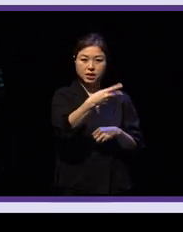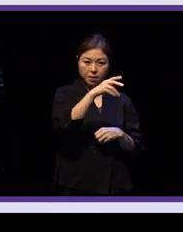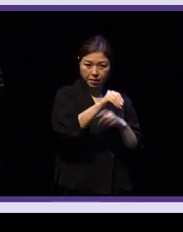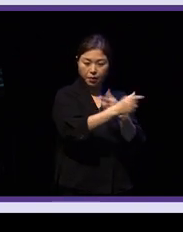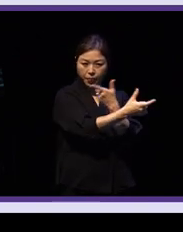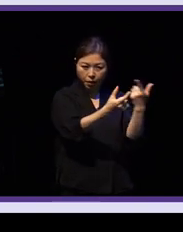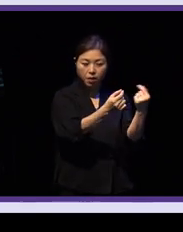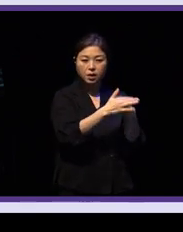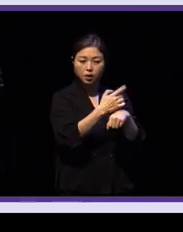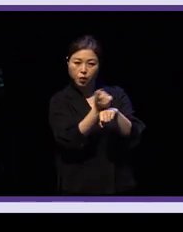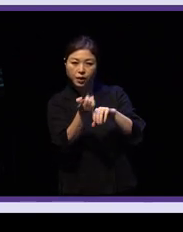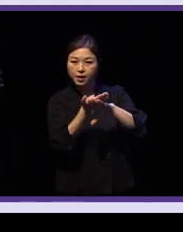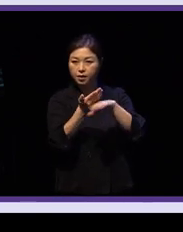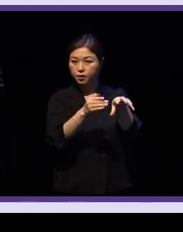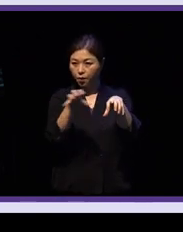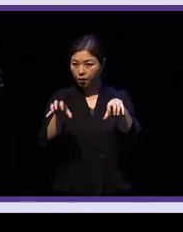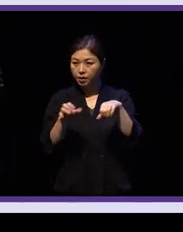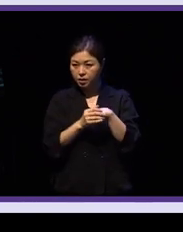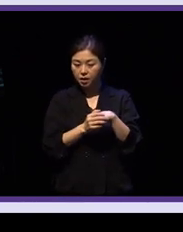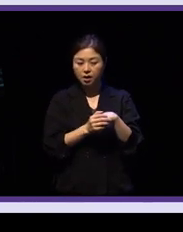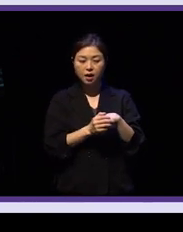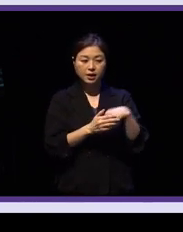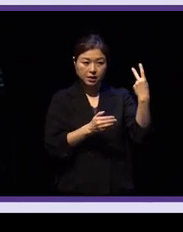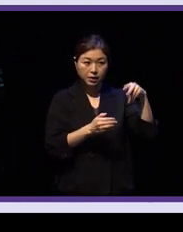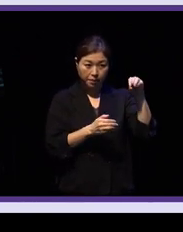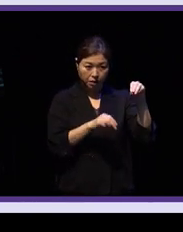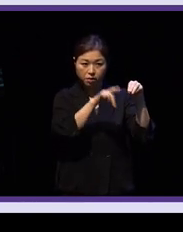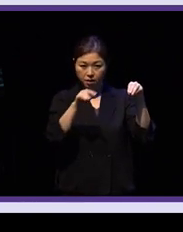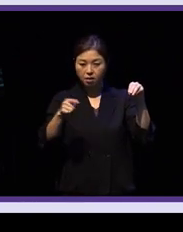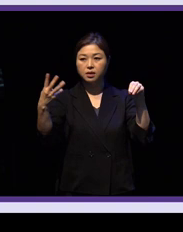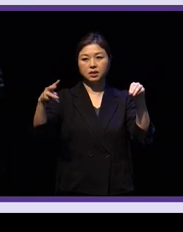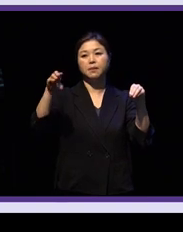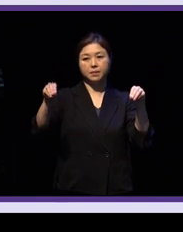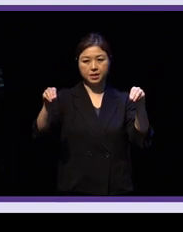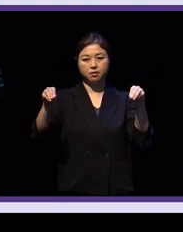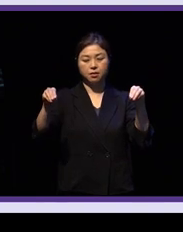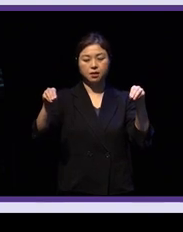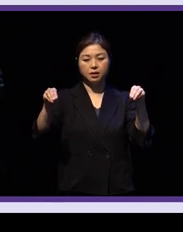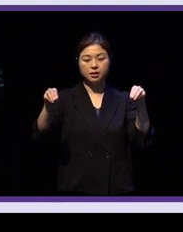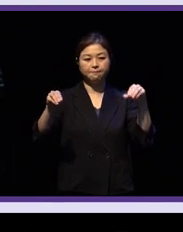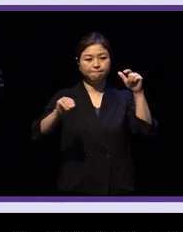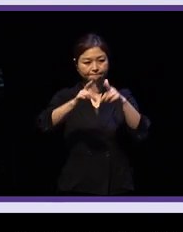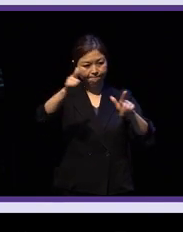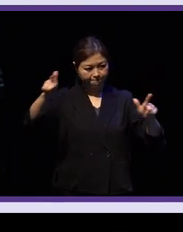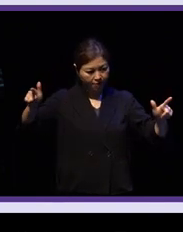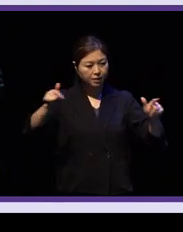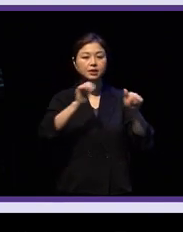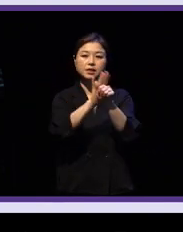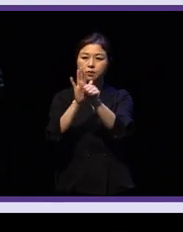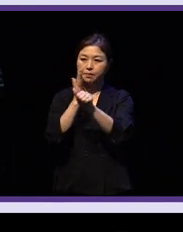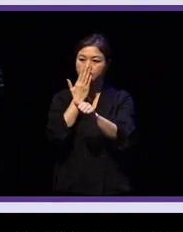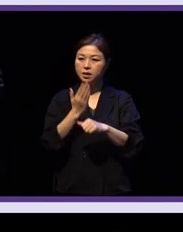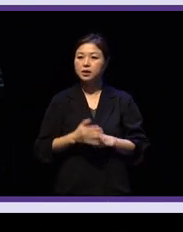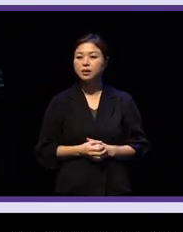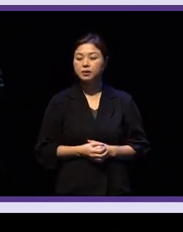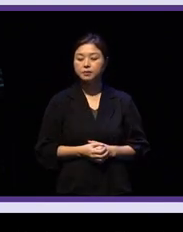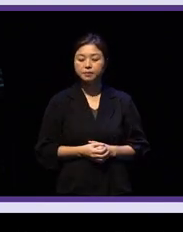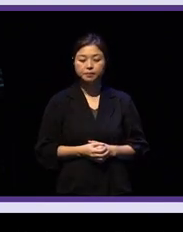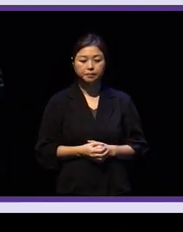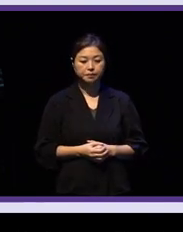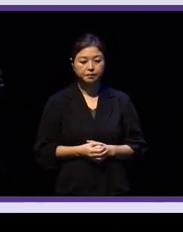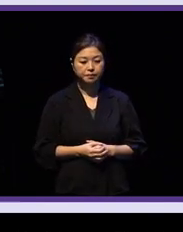그 외 장르 같은 경우 최소 2천만원에서 최대 4천만원까지 차등하여 지원해 드릴 예정입니다